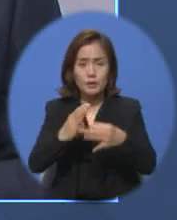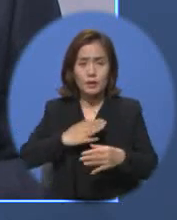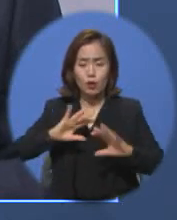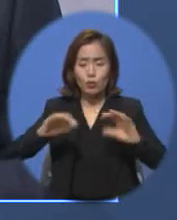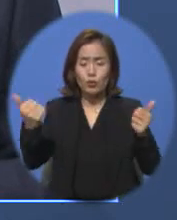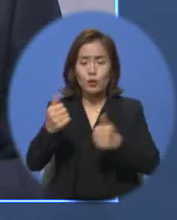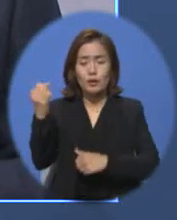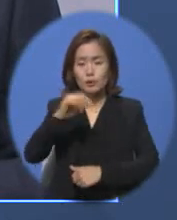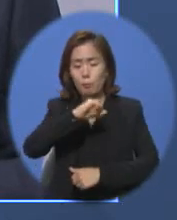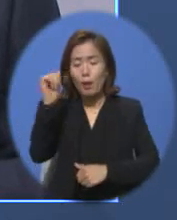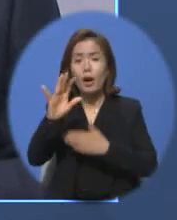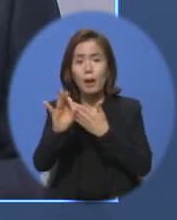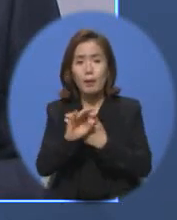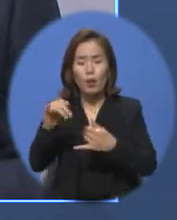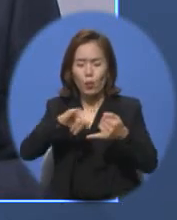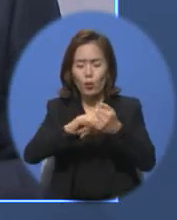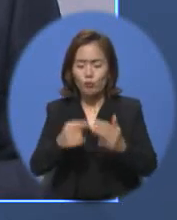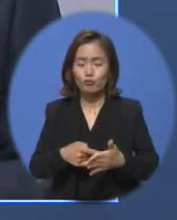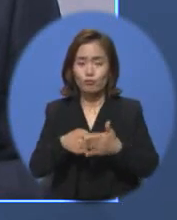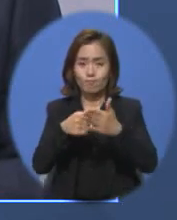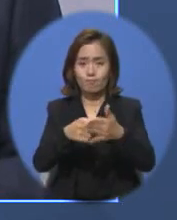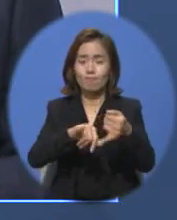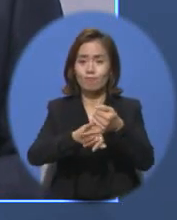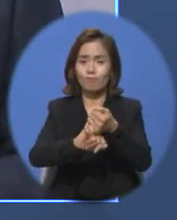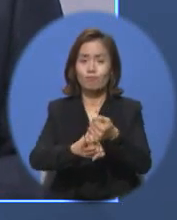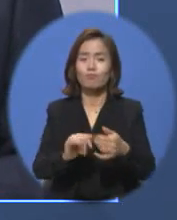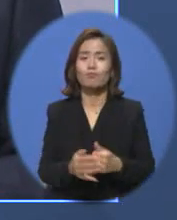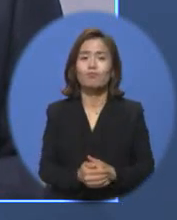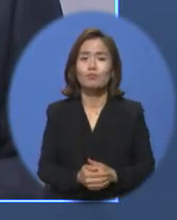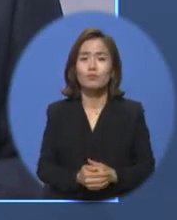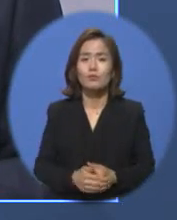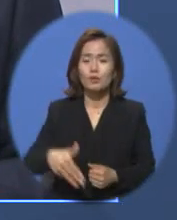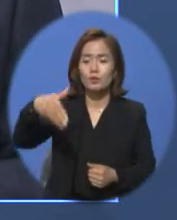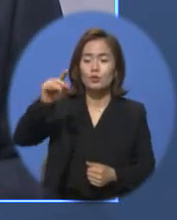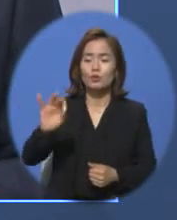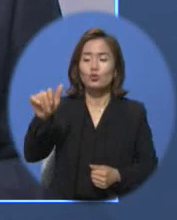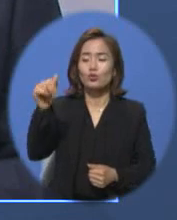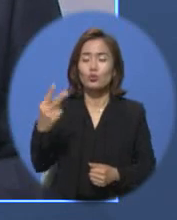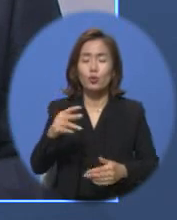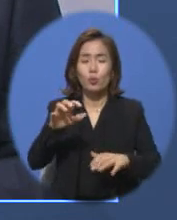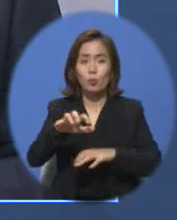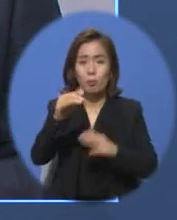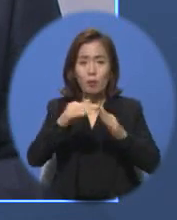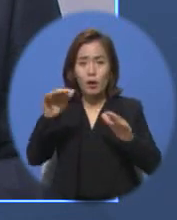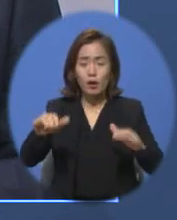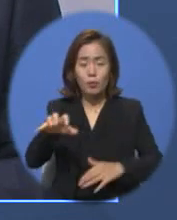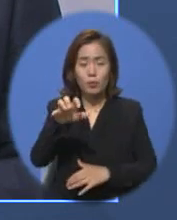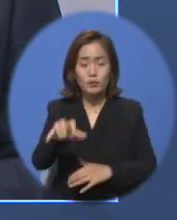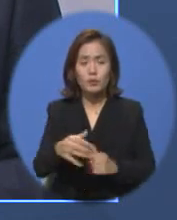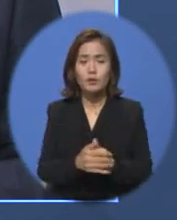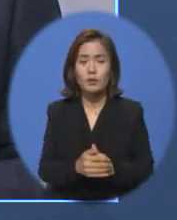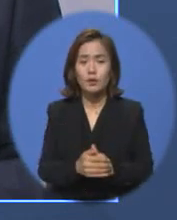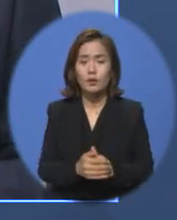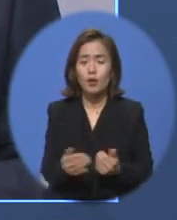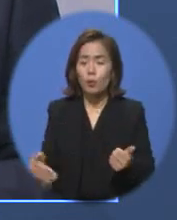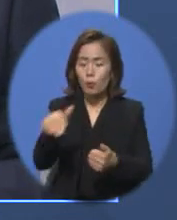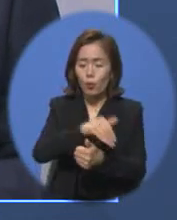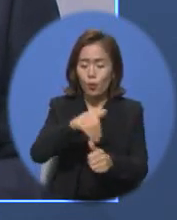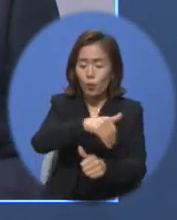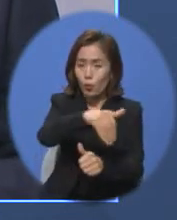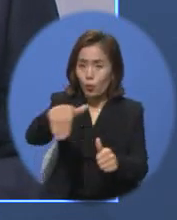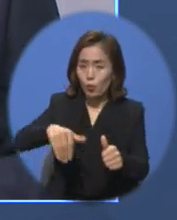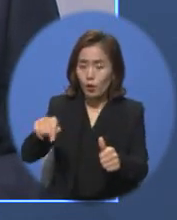나무축제와연계하여추진하도록하겠습니다 .저는 충효마을과